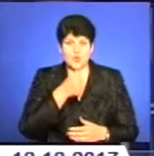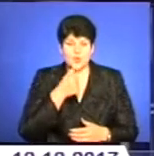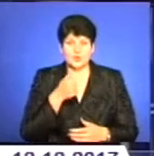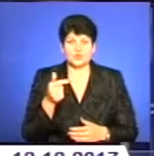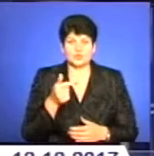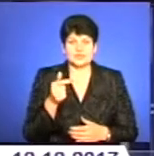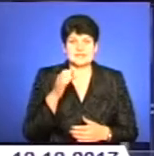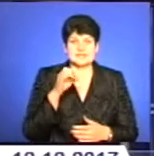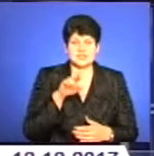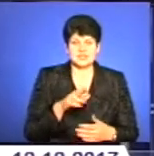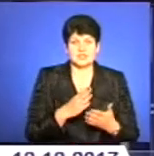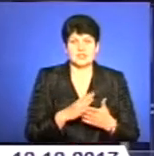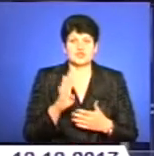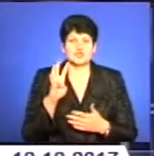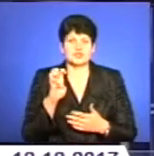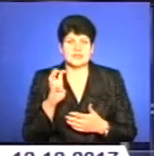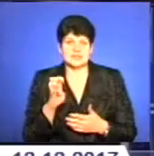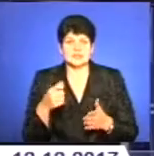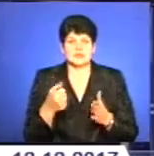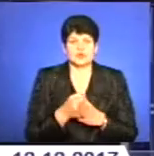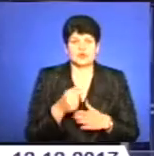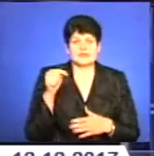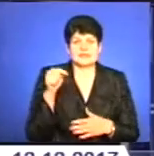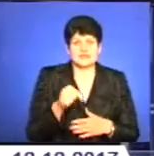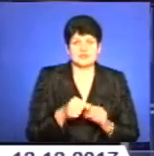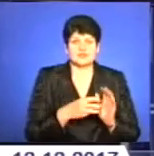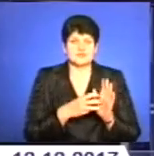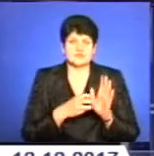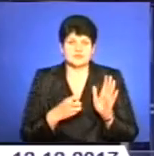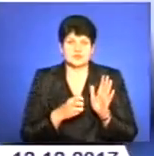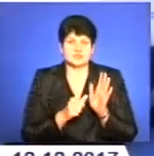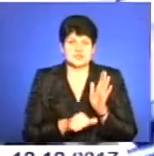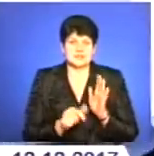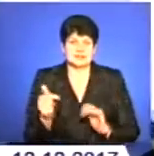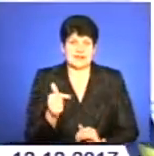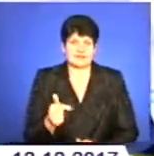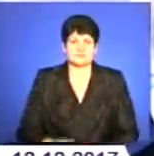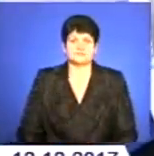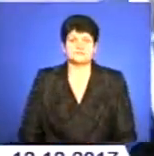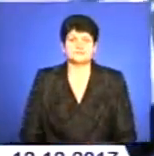грудні-січні становить від 400 до 1806 гривень.